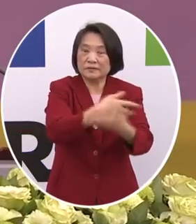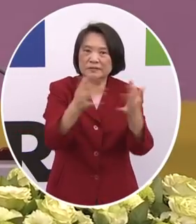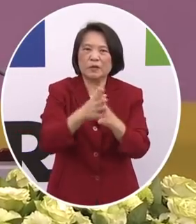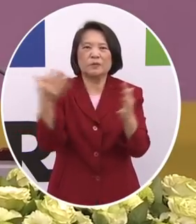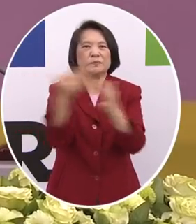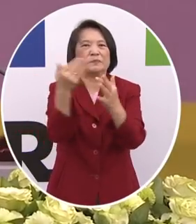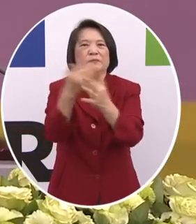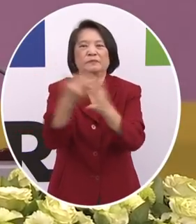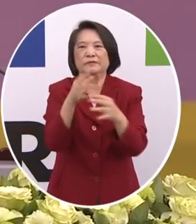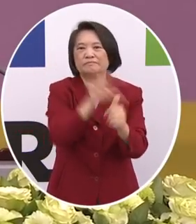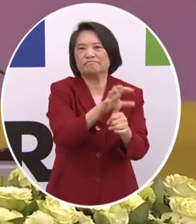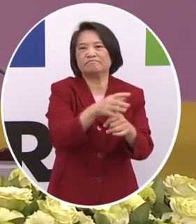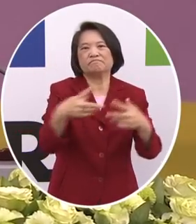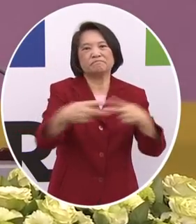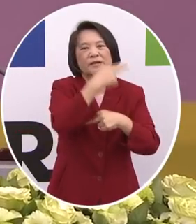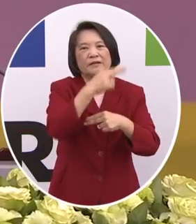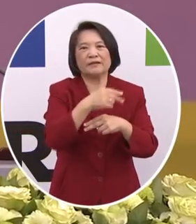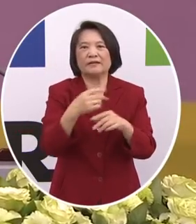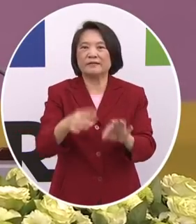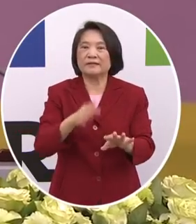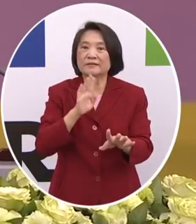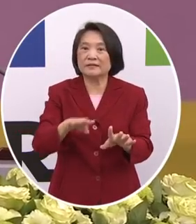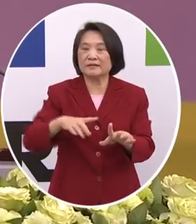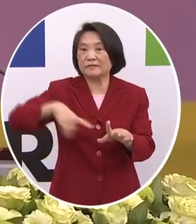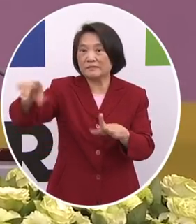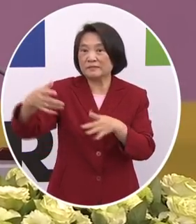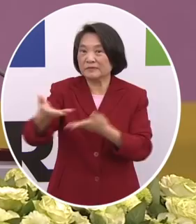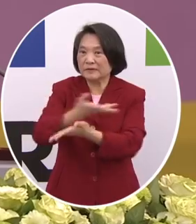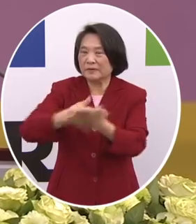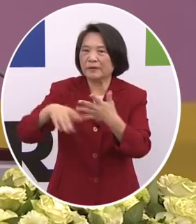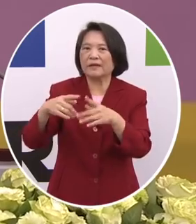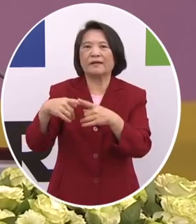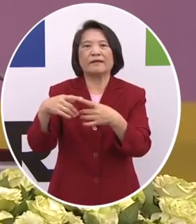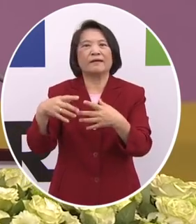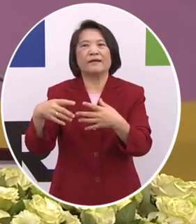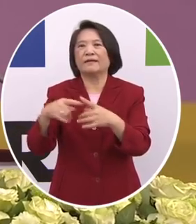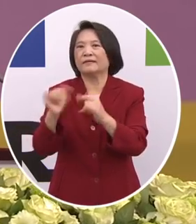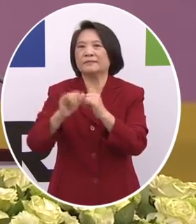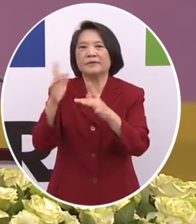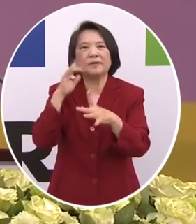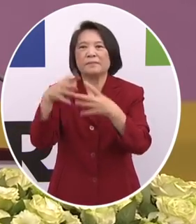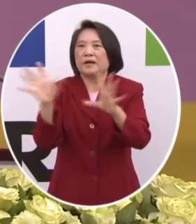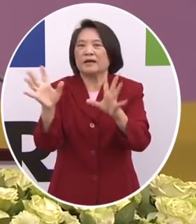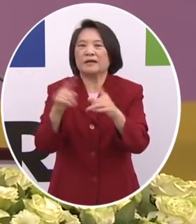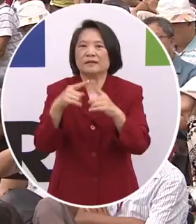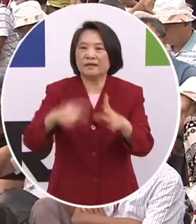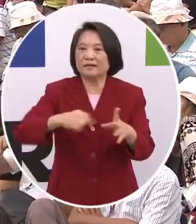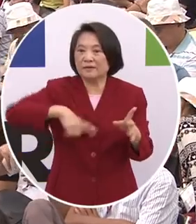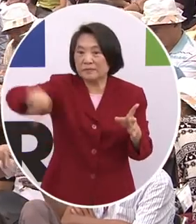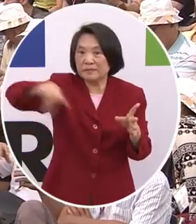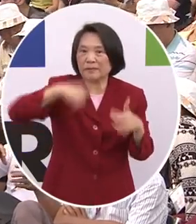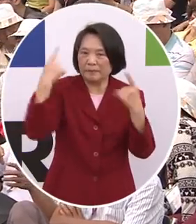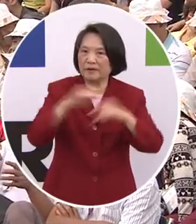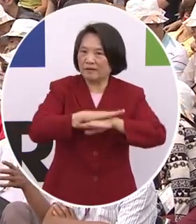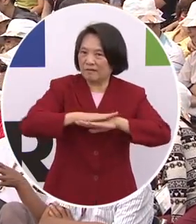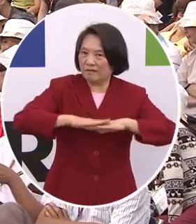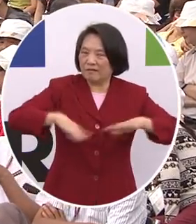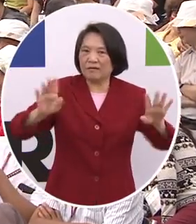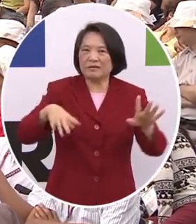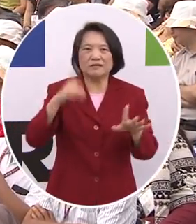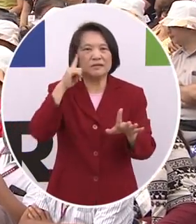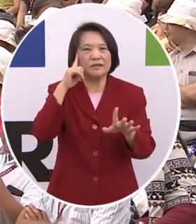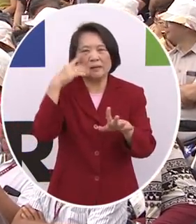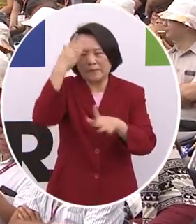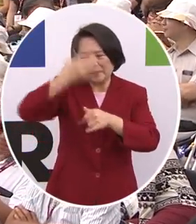伤害了两岸关系，更严重的挑战了台海的和平稳定的现